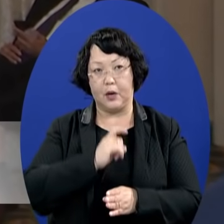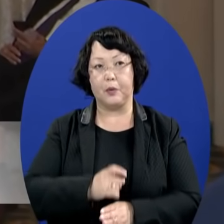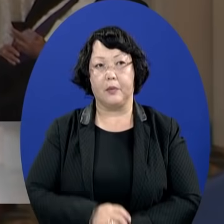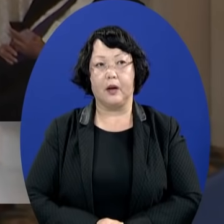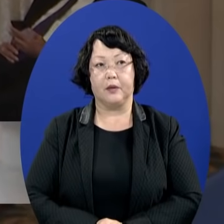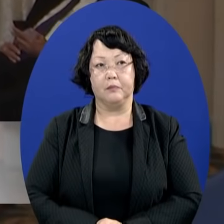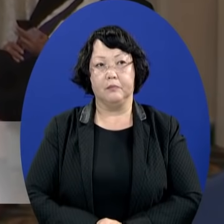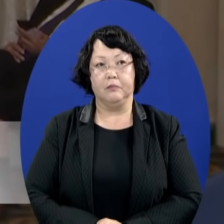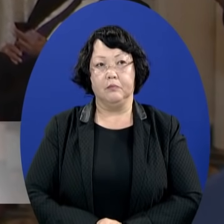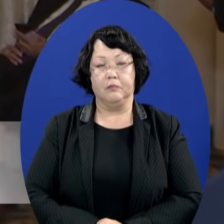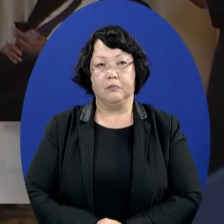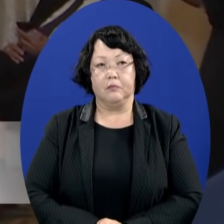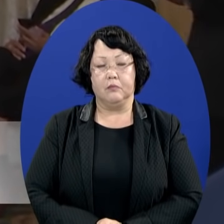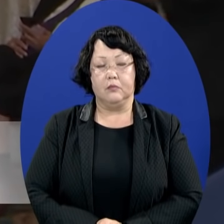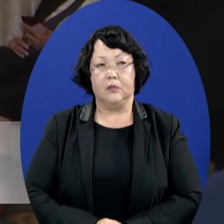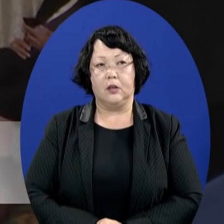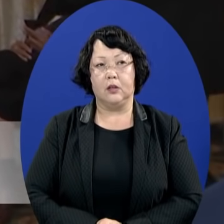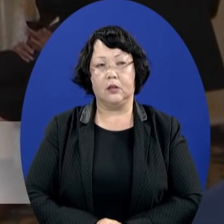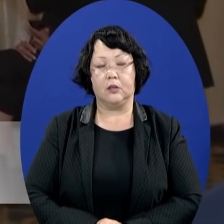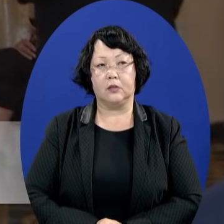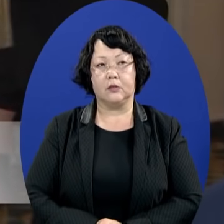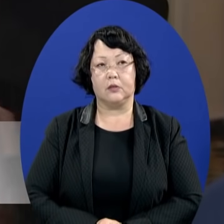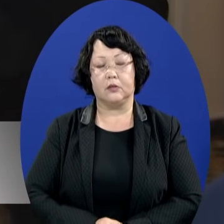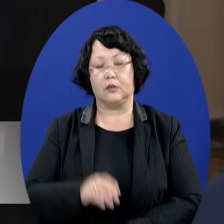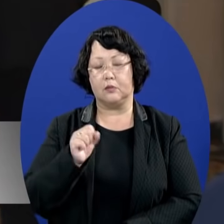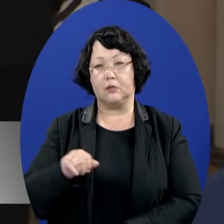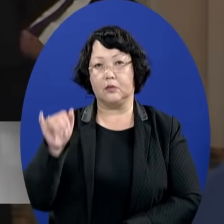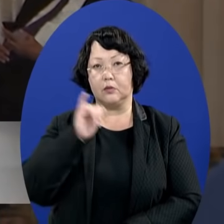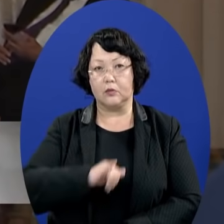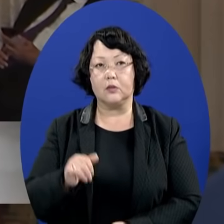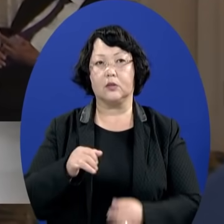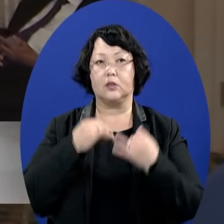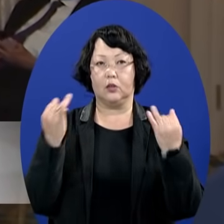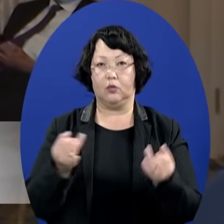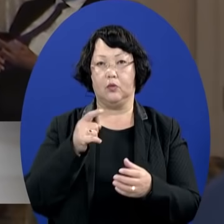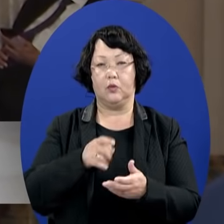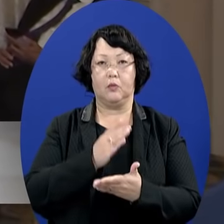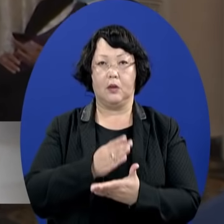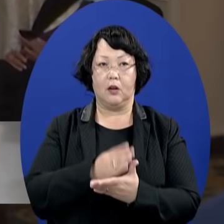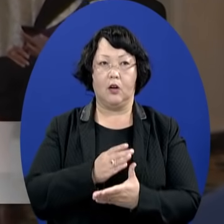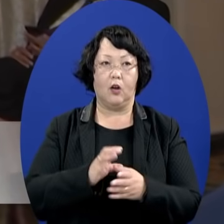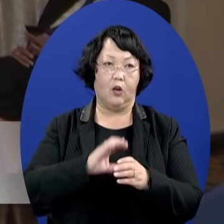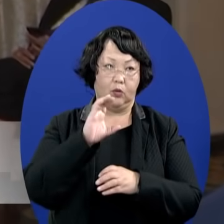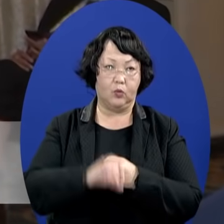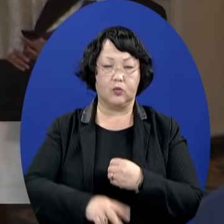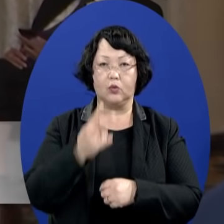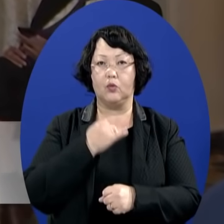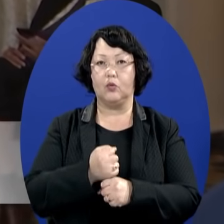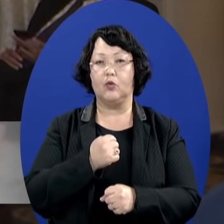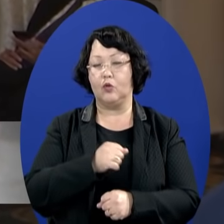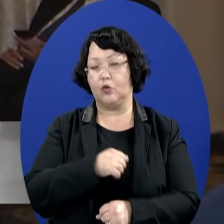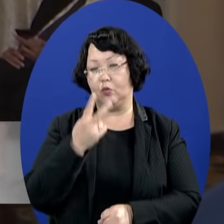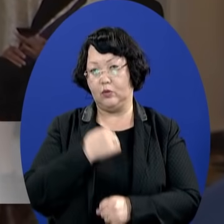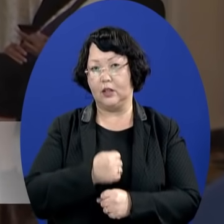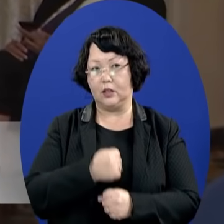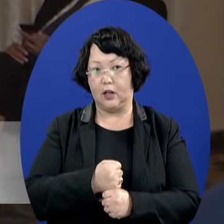энэ Америкийн конгресс байдаг энэ бүлгээс одоо олон улс өөрийнхөө үйл ажиллагааг олон улс тэлж, олон